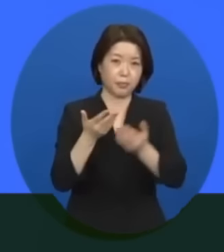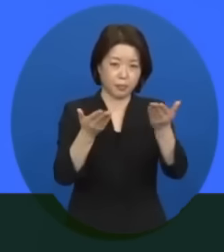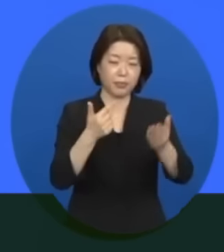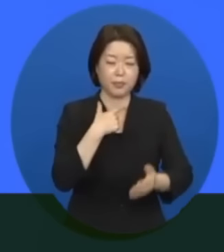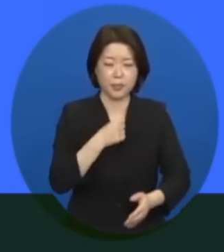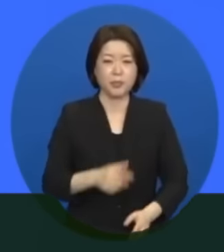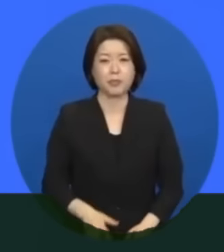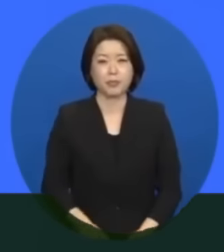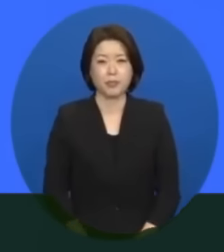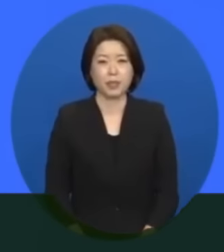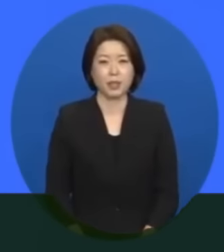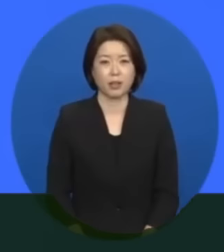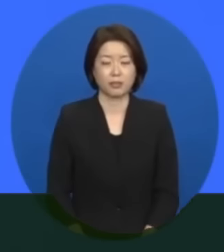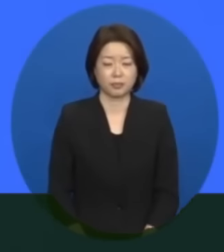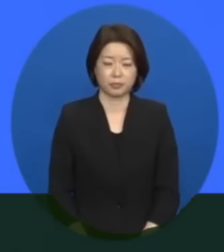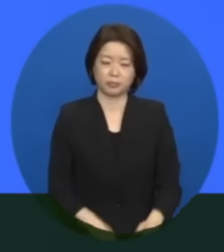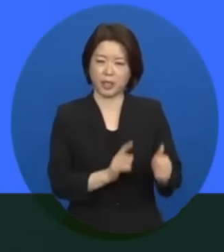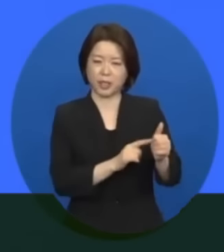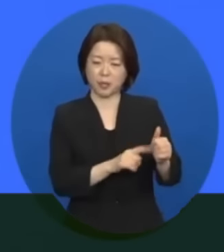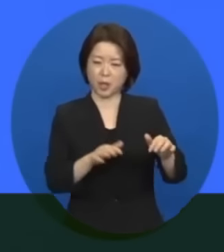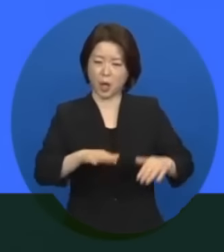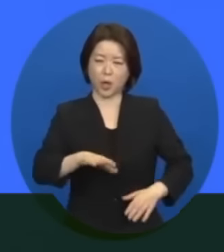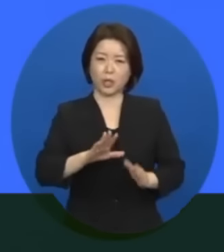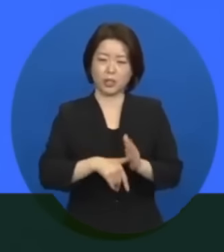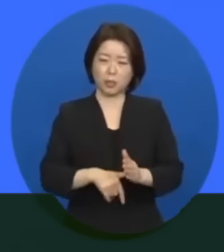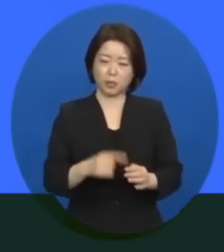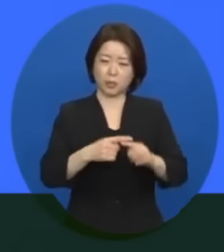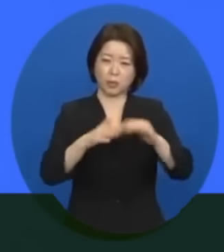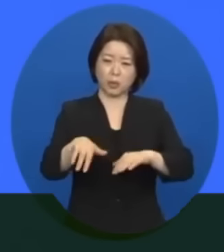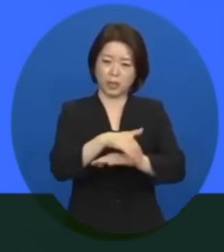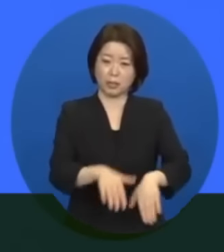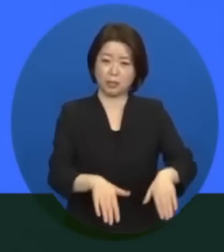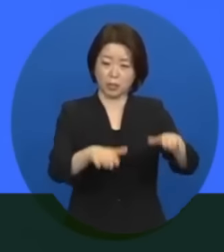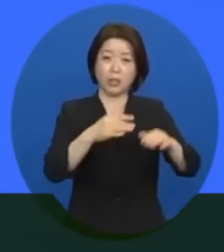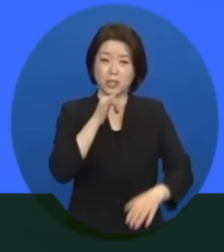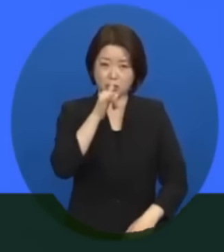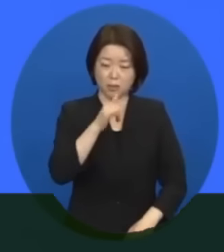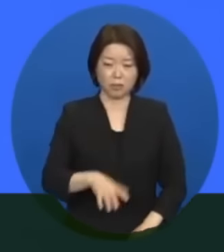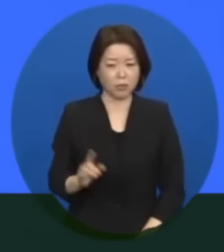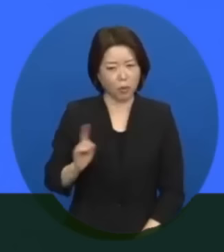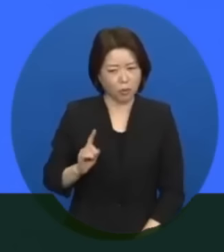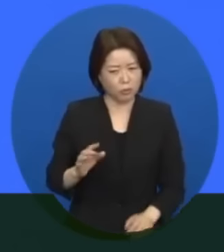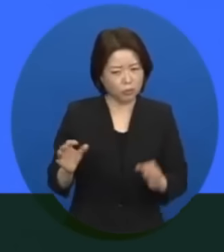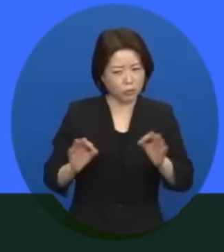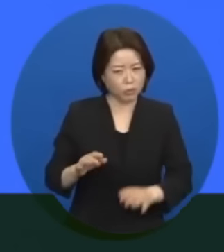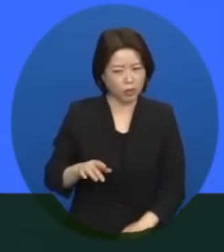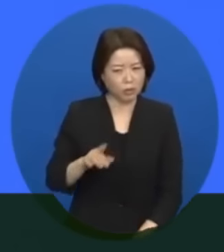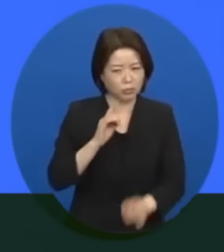합니다 이분이 어릴적부터 교회를 열심히 다니셨는데 어느 순간 말씀이 들리지 않더랍니다